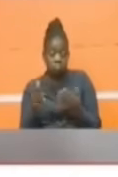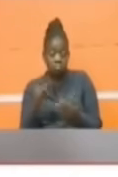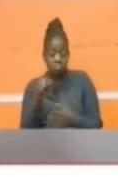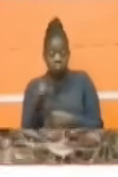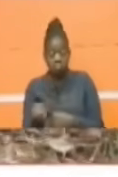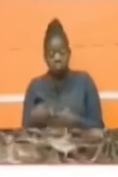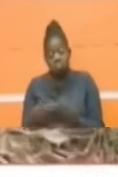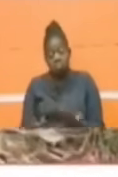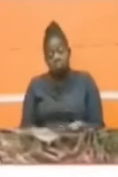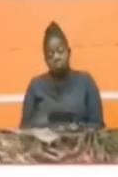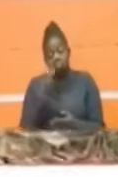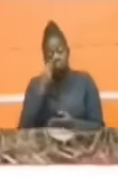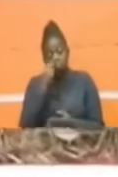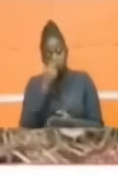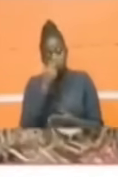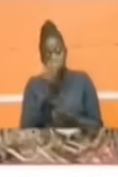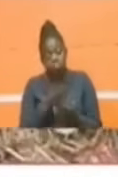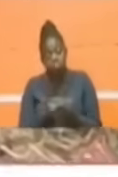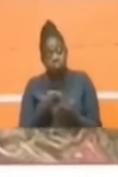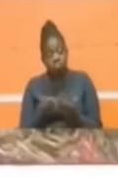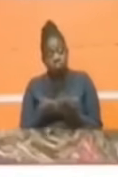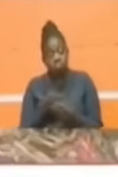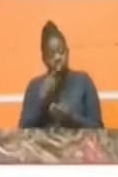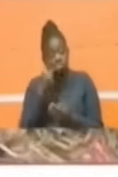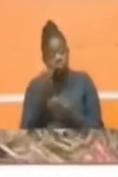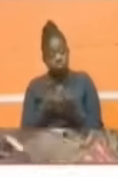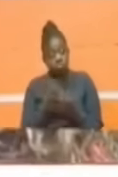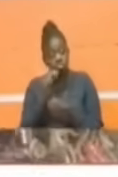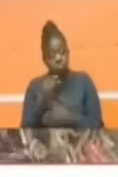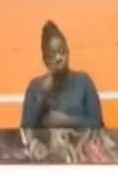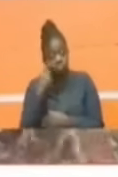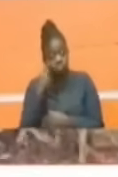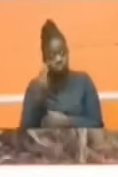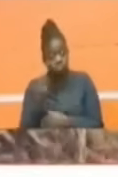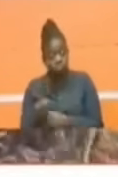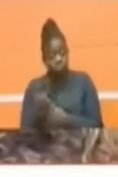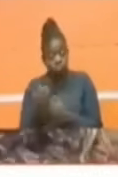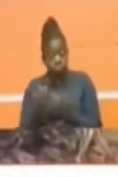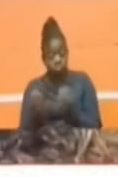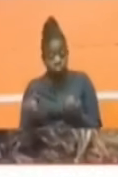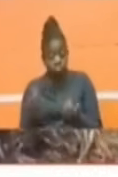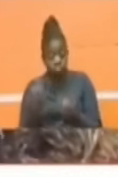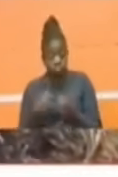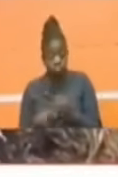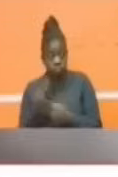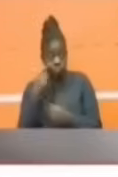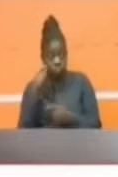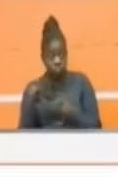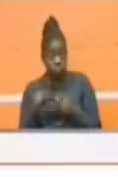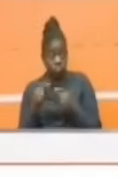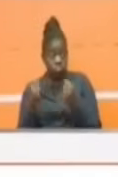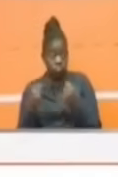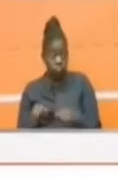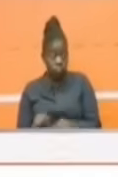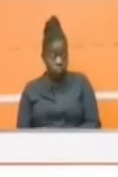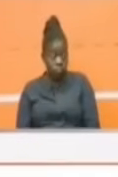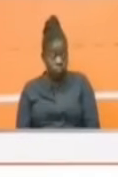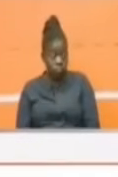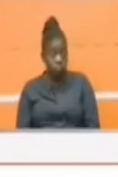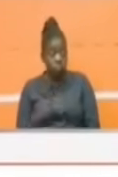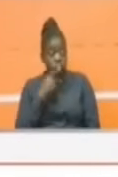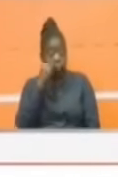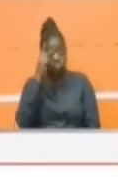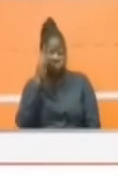lagala. Owa vichi. Unasimina wazadu kufayo. Okwete giliza wana yubala ba niba kula abazadde